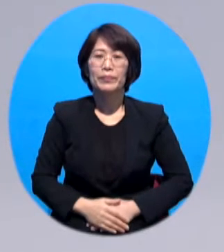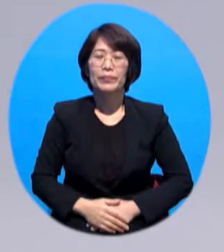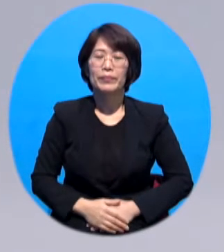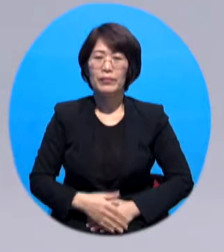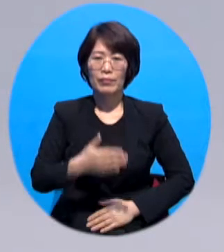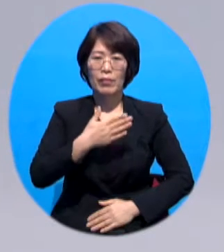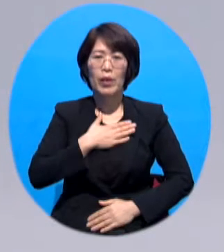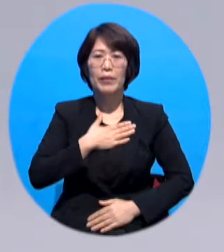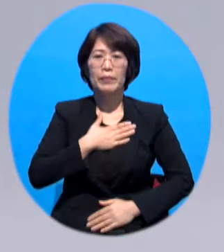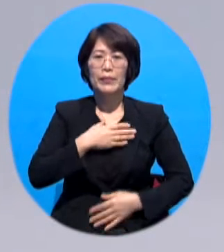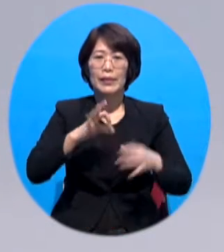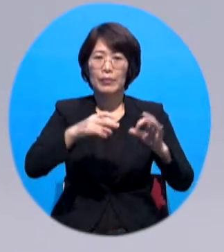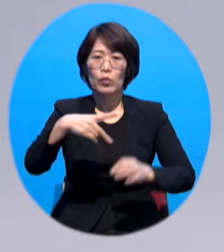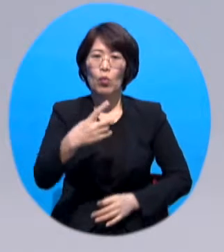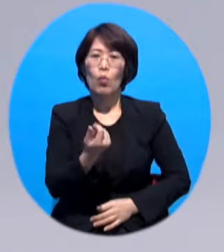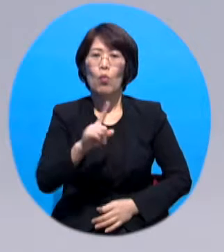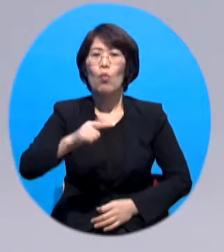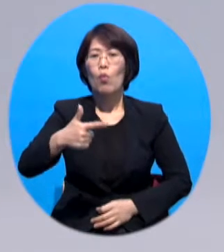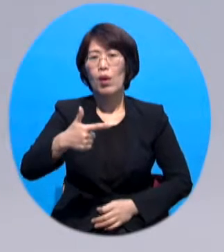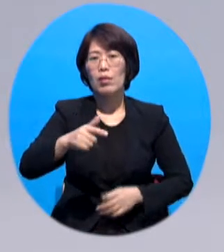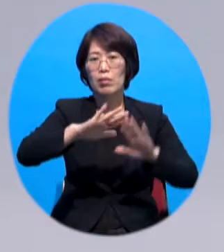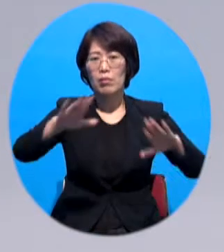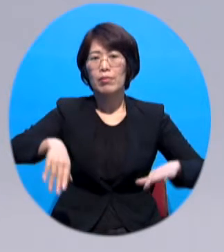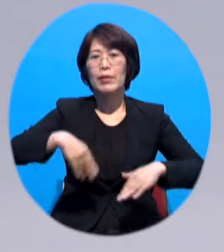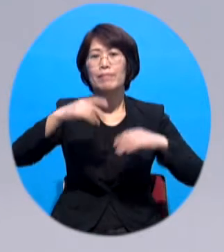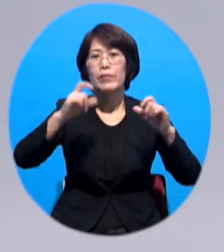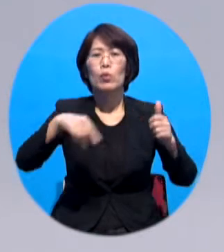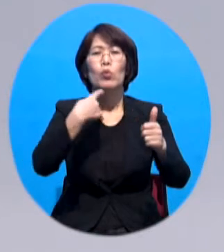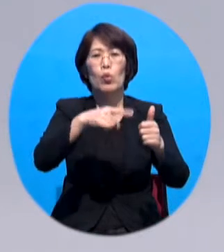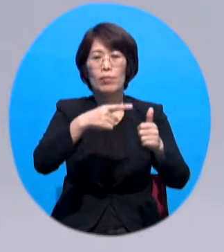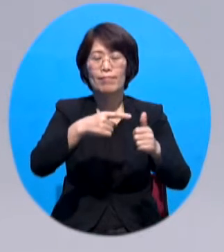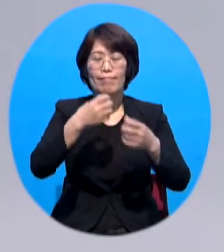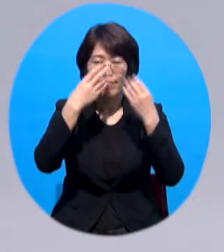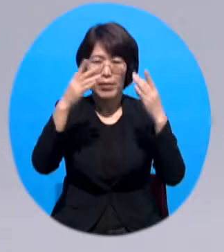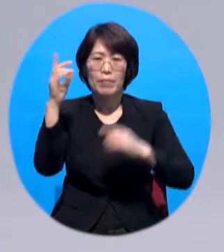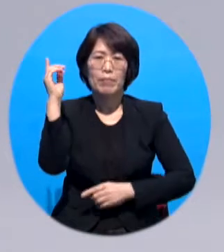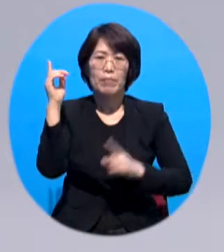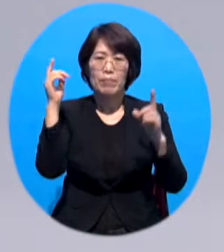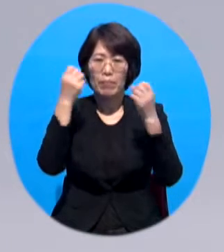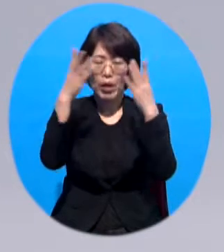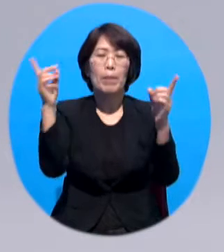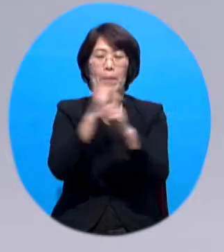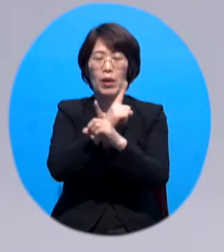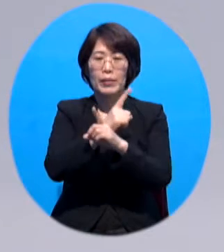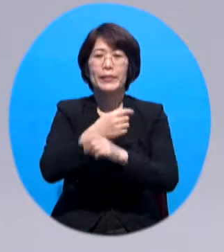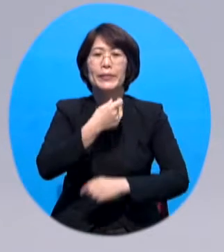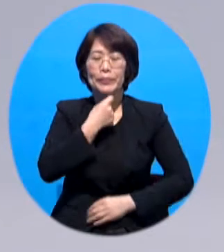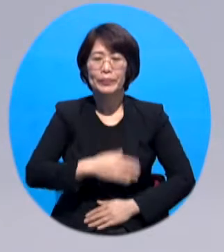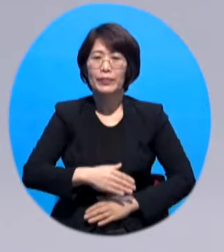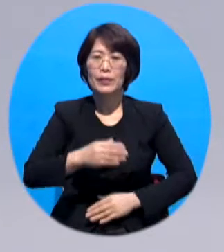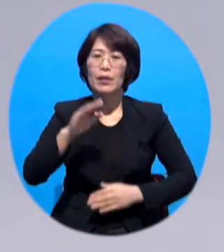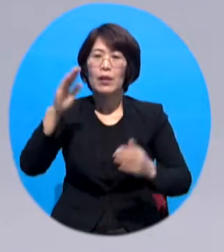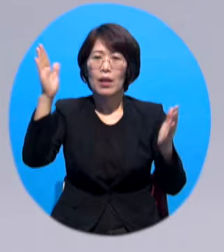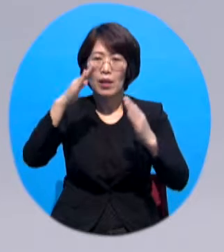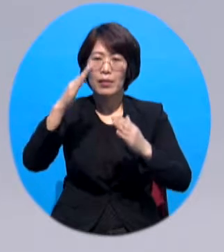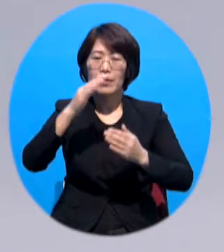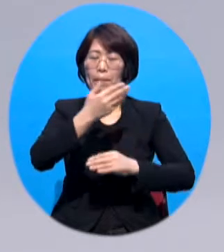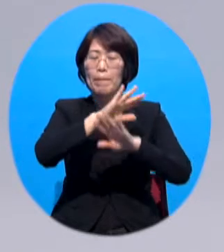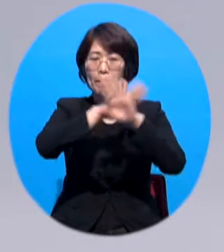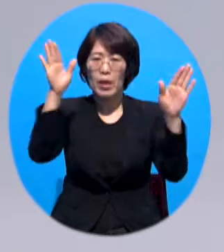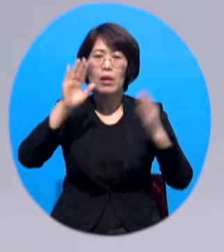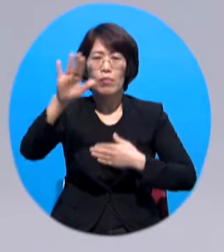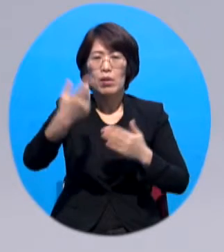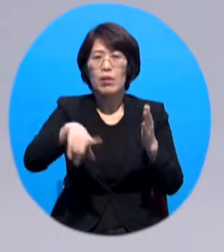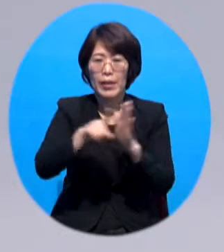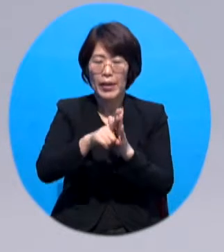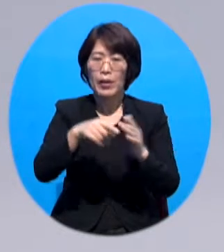제가 김동완이 전남 교육을 젊고 새롭게 바꾸겠습니다 우리 아이들의 밝은 미래를 위해 교육감은